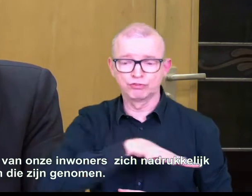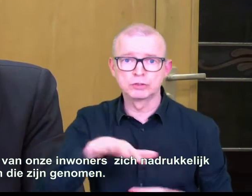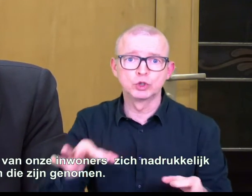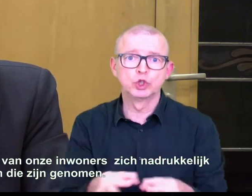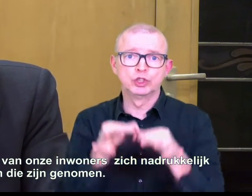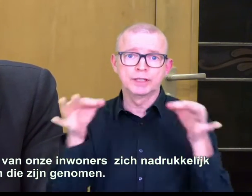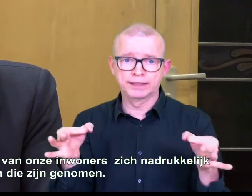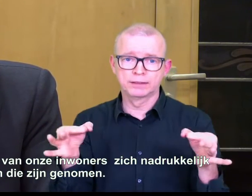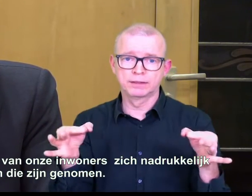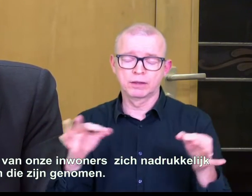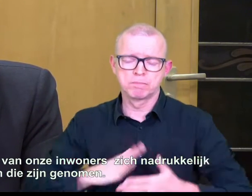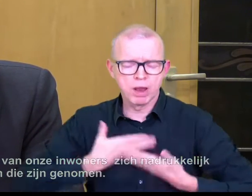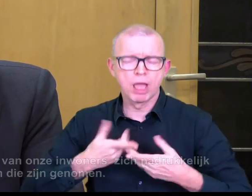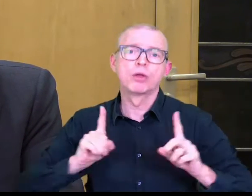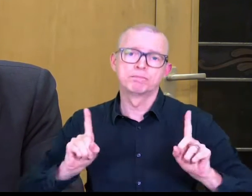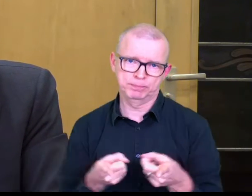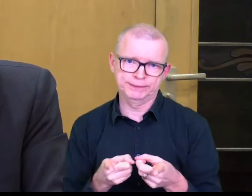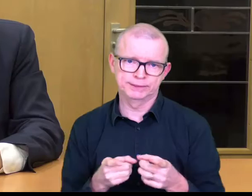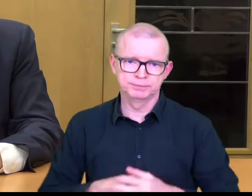aan de maatregelen die zijn genomen.